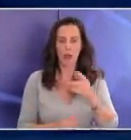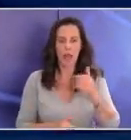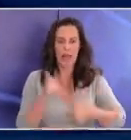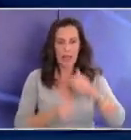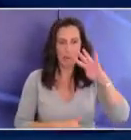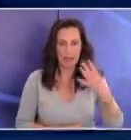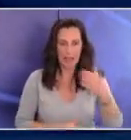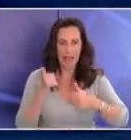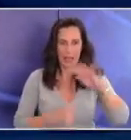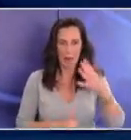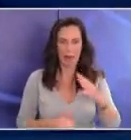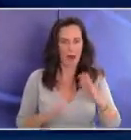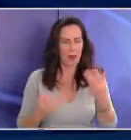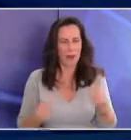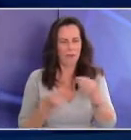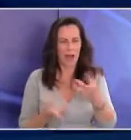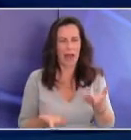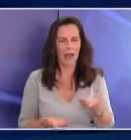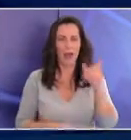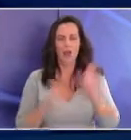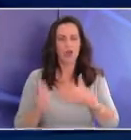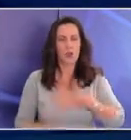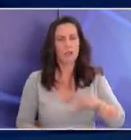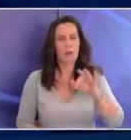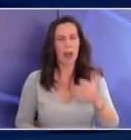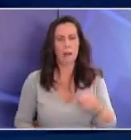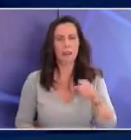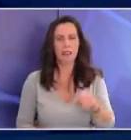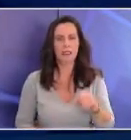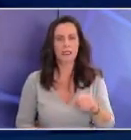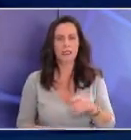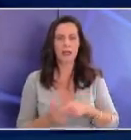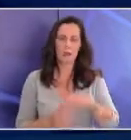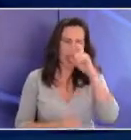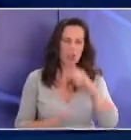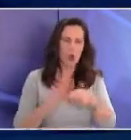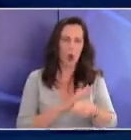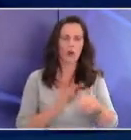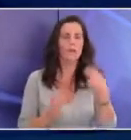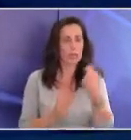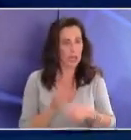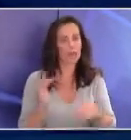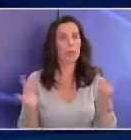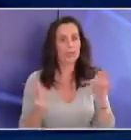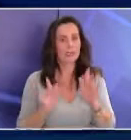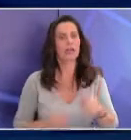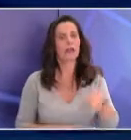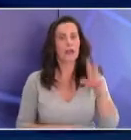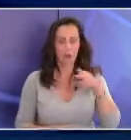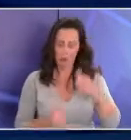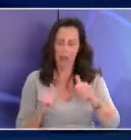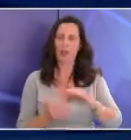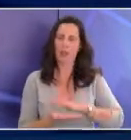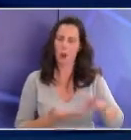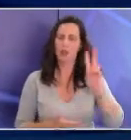ב'. ליגה ב'. עכשיו, למה הדברים האלה נמצאים? כי אנשים רוצים להאמר, וזה גם פתח לכל השחיתויות וכל הקניית משחקים, ויש בליגות